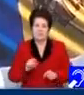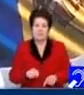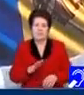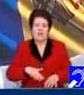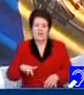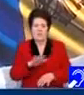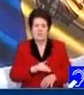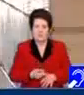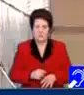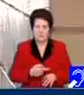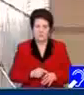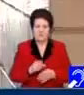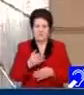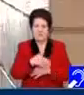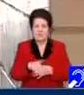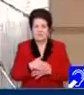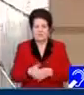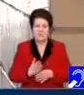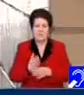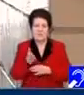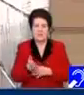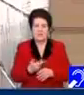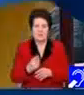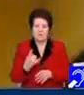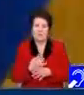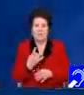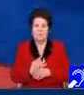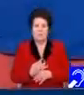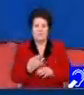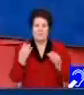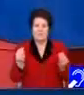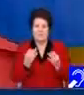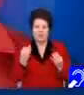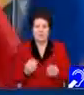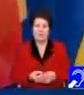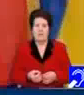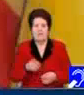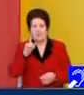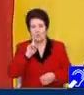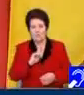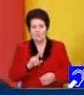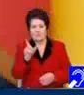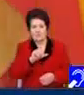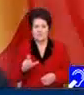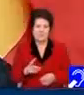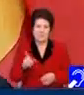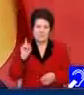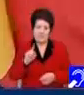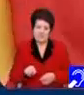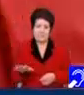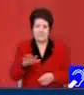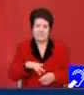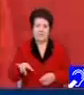regiune. Acest punct de trecere comun, în primul rând, vine în interesul și confortul cetățenilor din această regiune